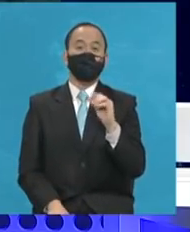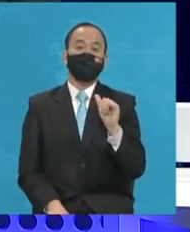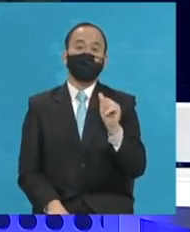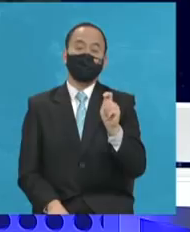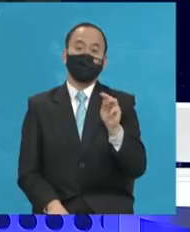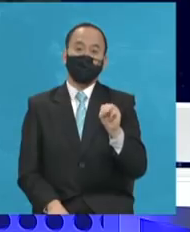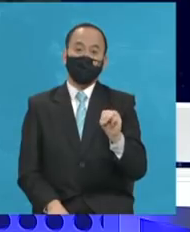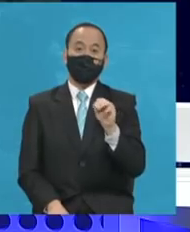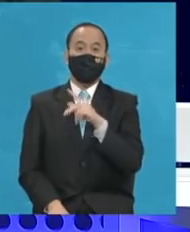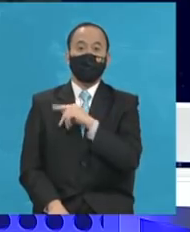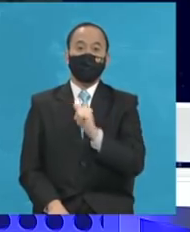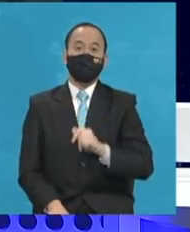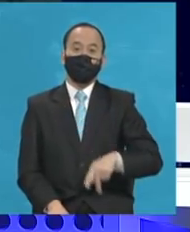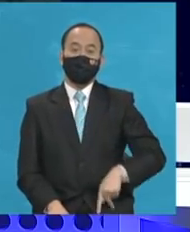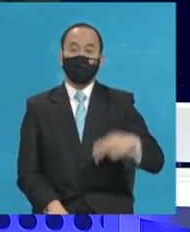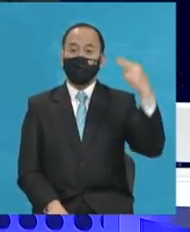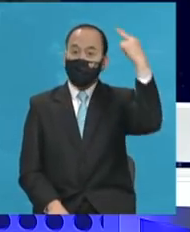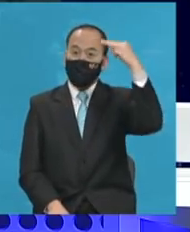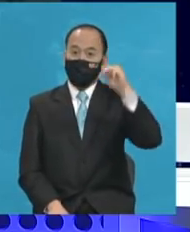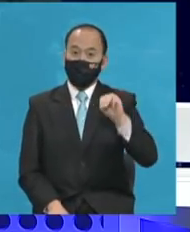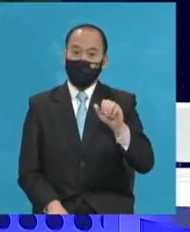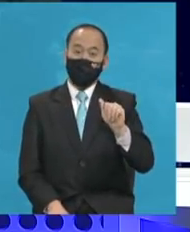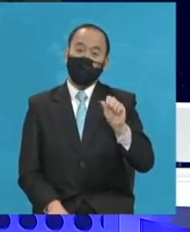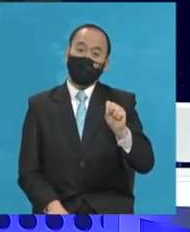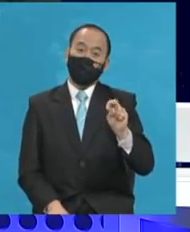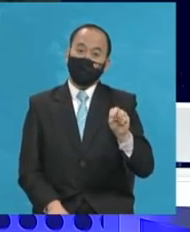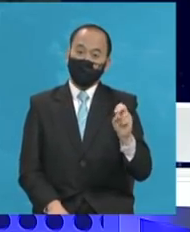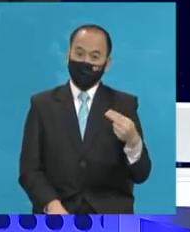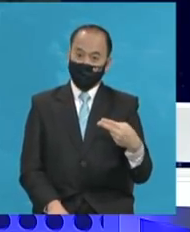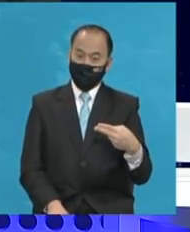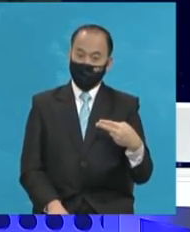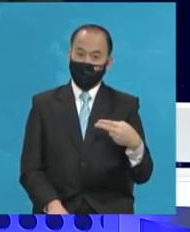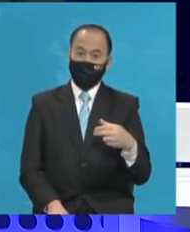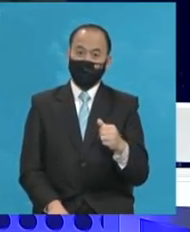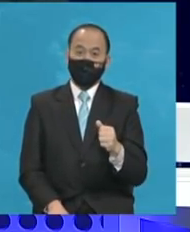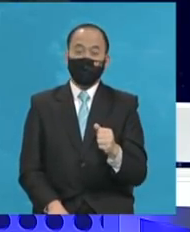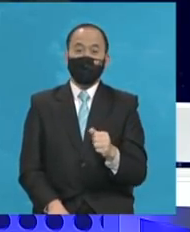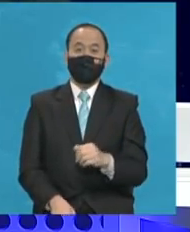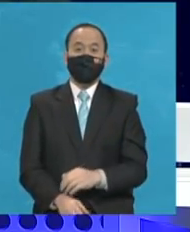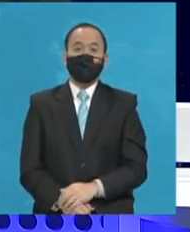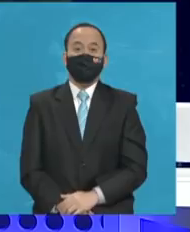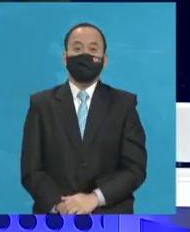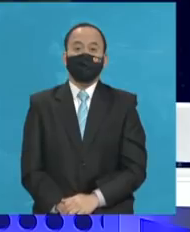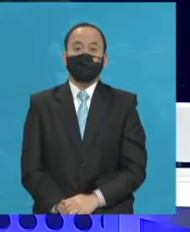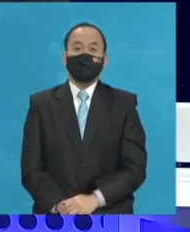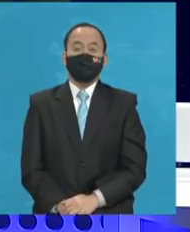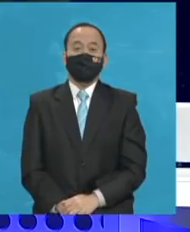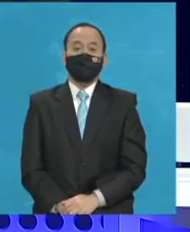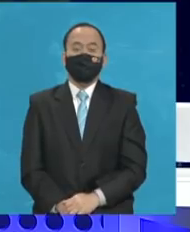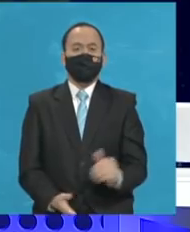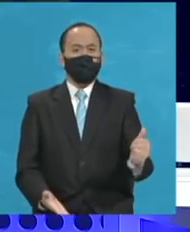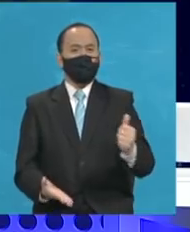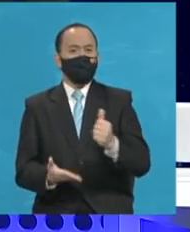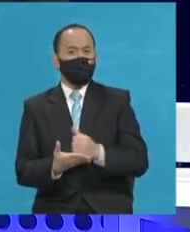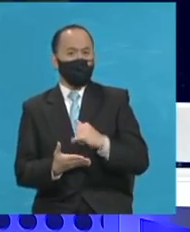Paduka Sri penyerahan anak putri Hajah masna dan base DLLAJ di Kementerian hal ehwal luar negeri Hai juga